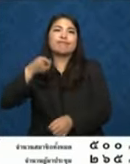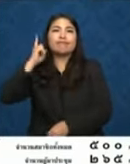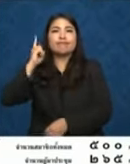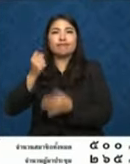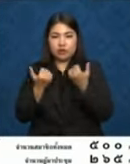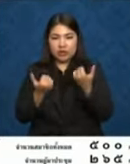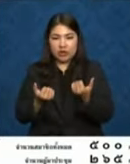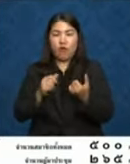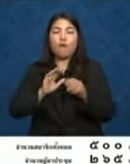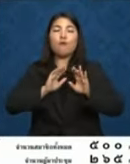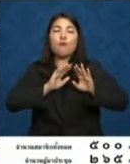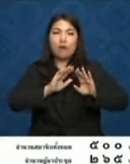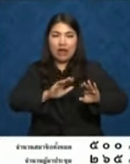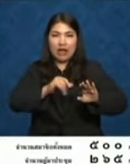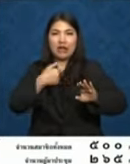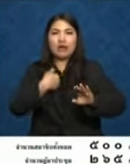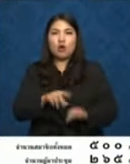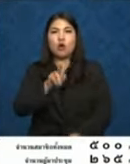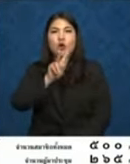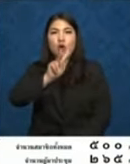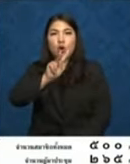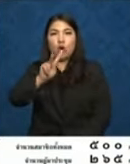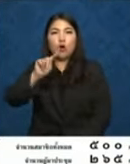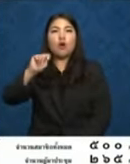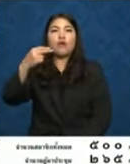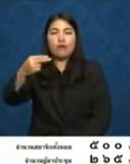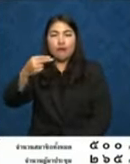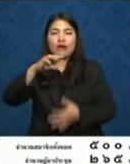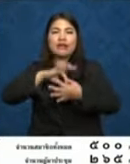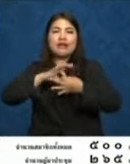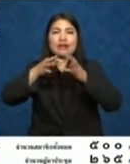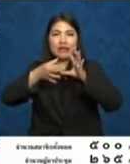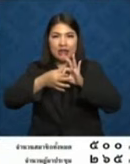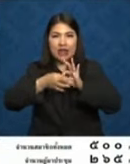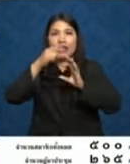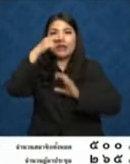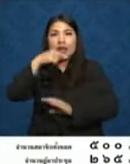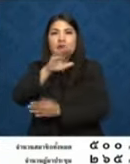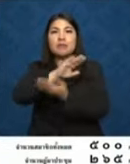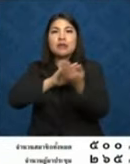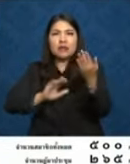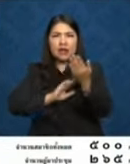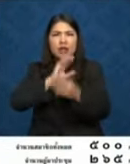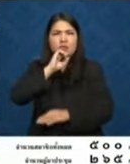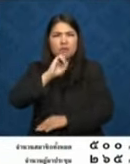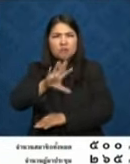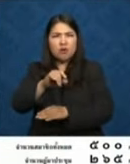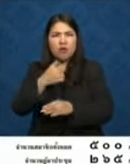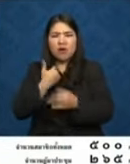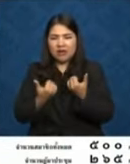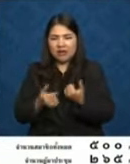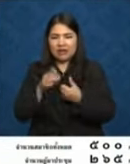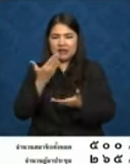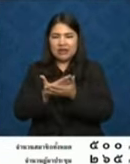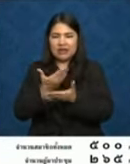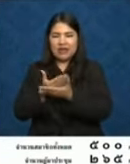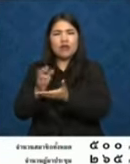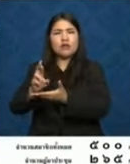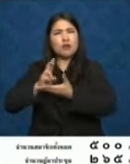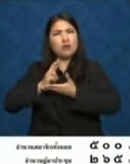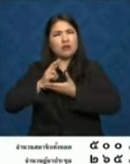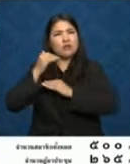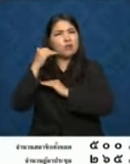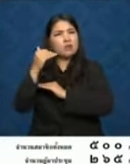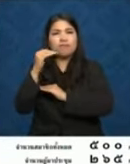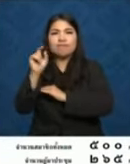ที่เกี่ยวข้องการกีฬาแห่งประเทศไทยกองทุนพัฒนากีฬาว่ามีเหตุผลในการกำหนดเงินรางวัลนักกีฬาอย่าง